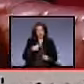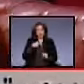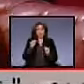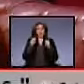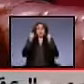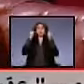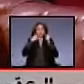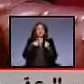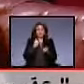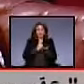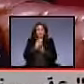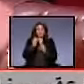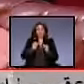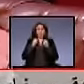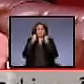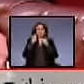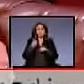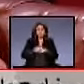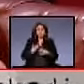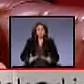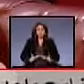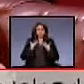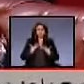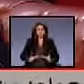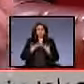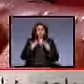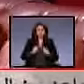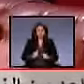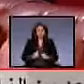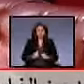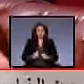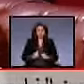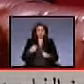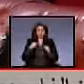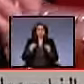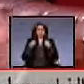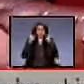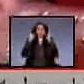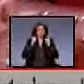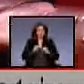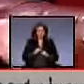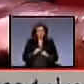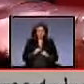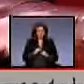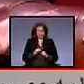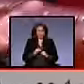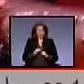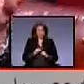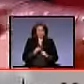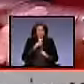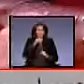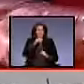جدا غصب عني وانفعالي جدا. واقول كل اللي انا عندي واقوله بانفعال شديد. هي مش عصبيه يعني.